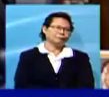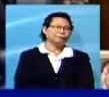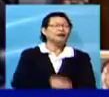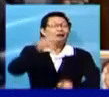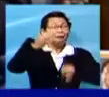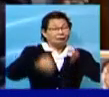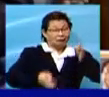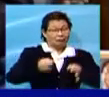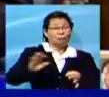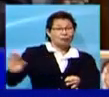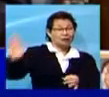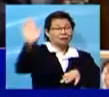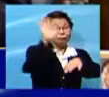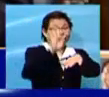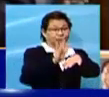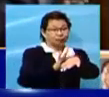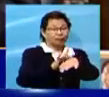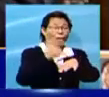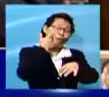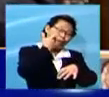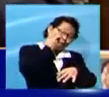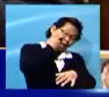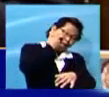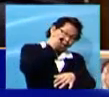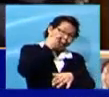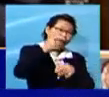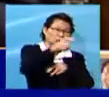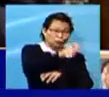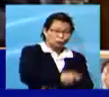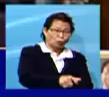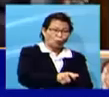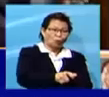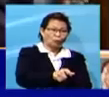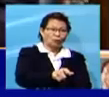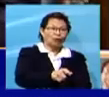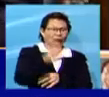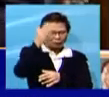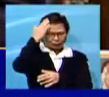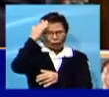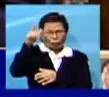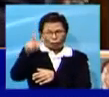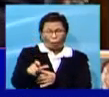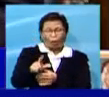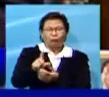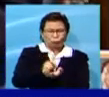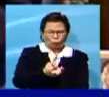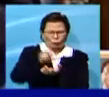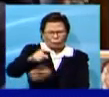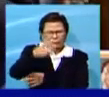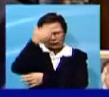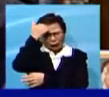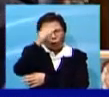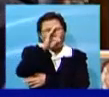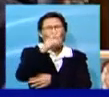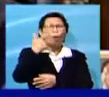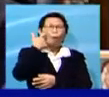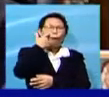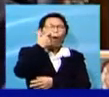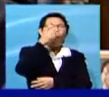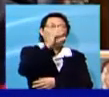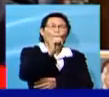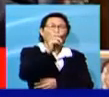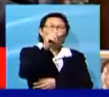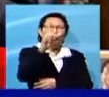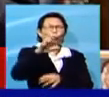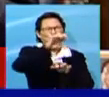Kalau mereka contoh botox, yang berhormat seorang pengamal perubatan mesti tahu bahawa botox mungkin 10 kali